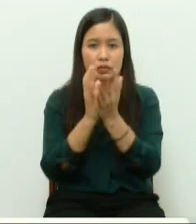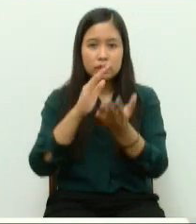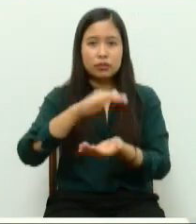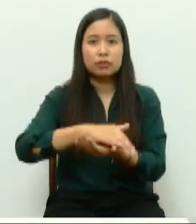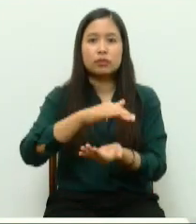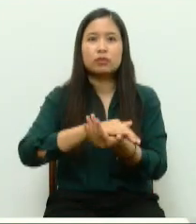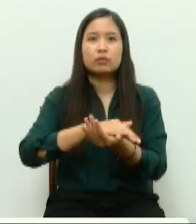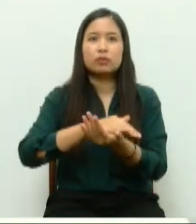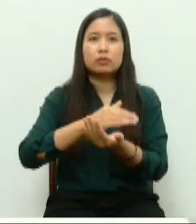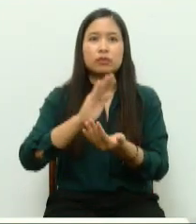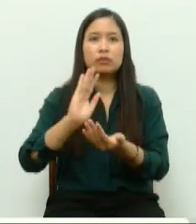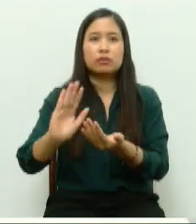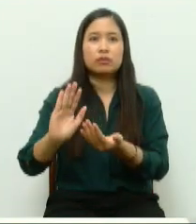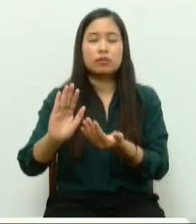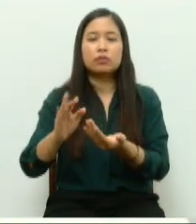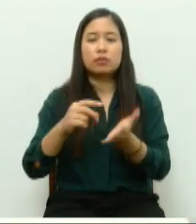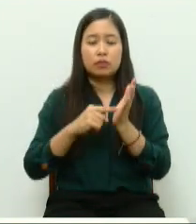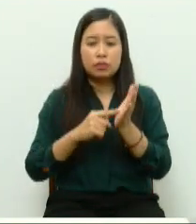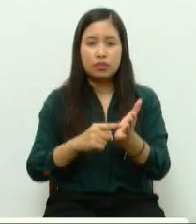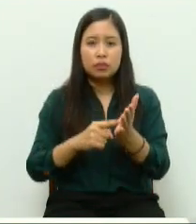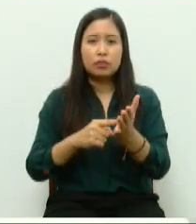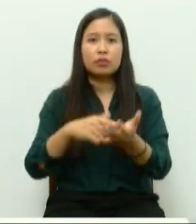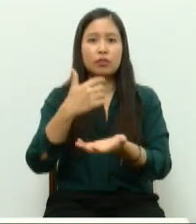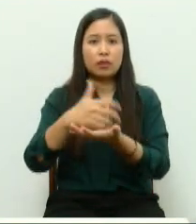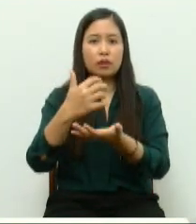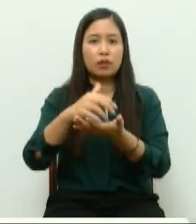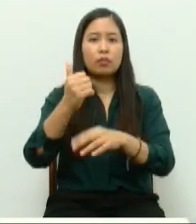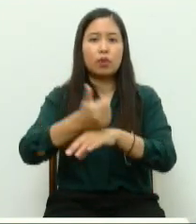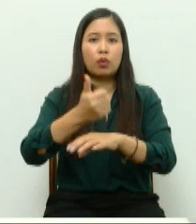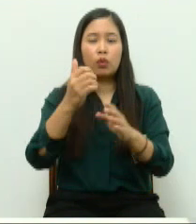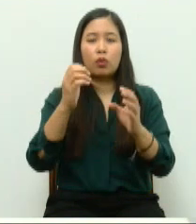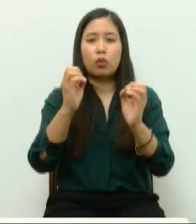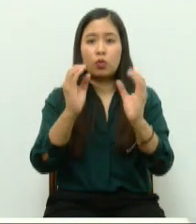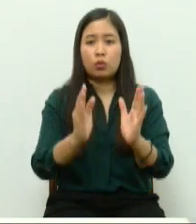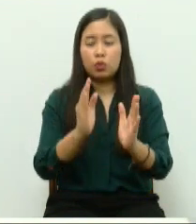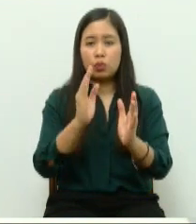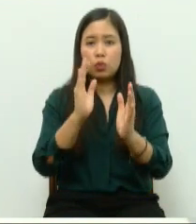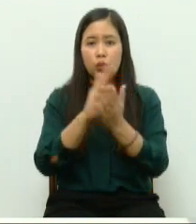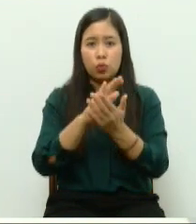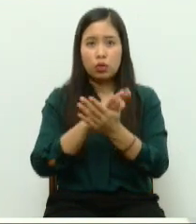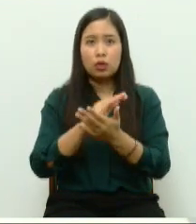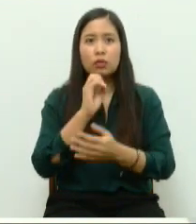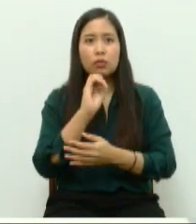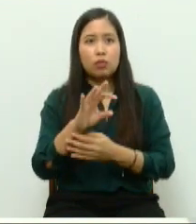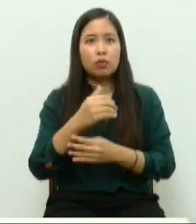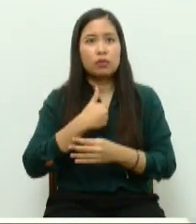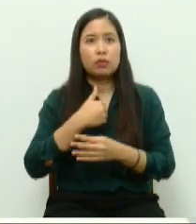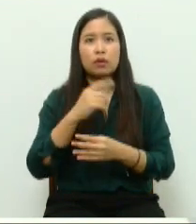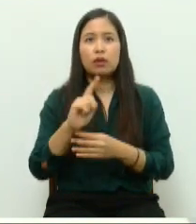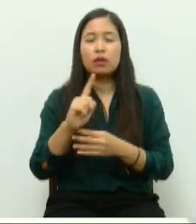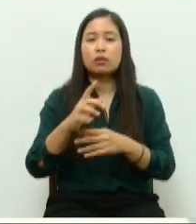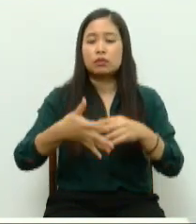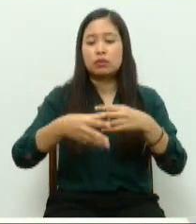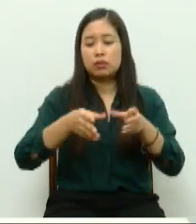สูงก็ขออนุญาตนำเรียนไปอย่างท่านผู้บริหารโรงเรียนว่าเราได้มีแนวทางมีคู่มือในการปฏิบั